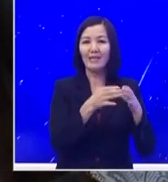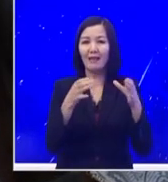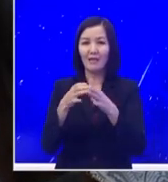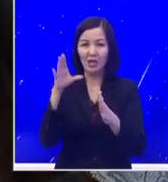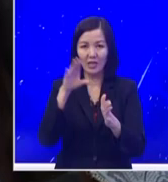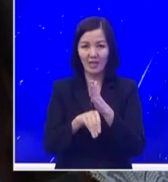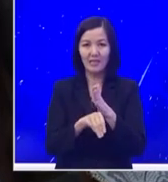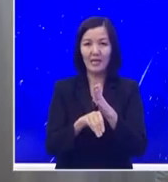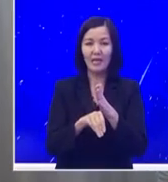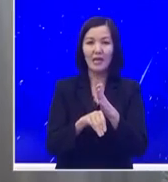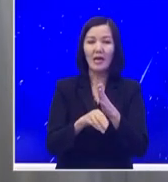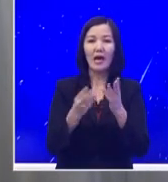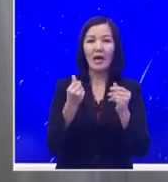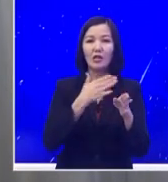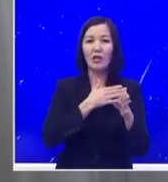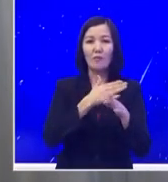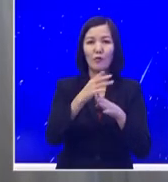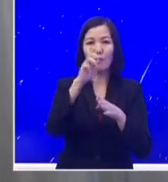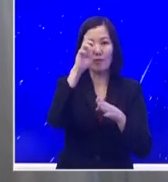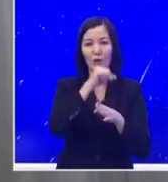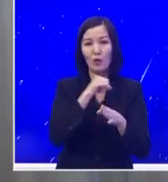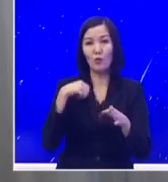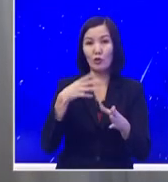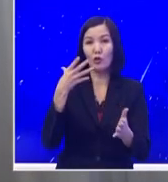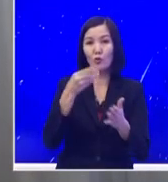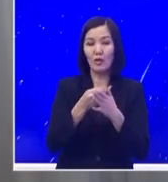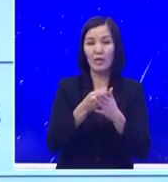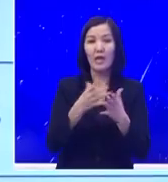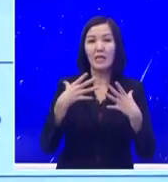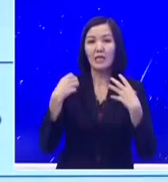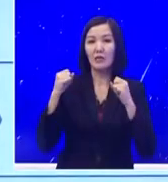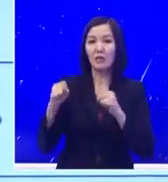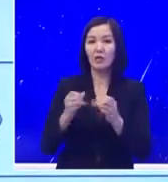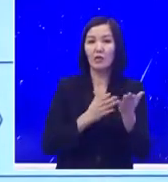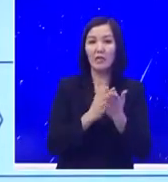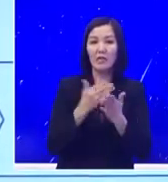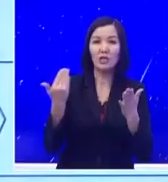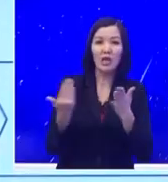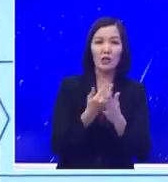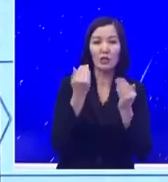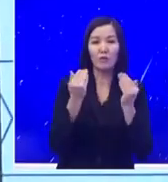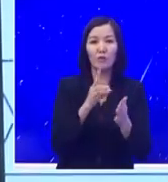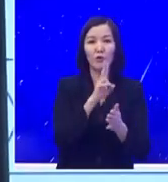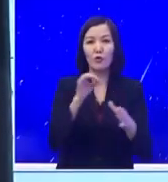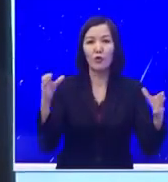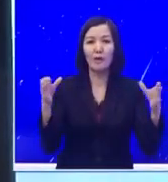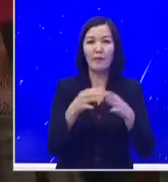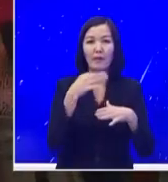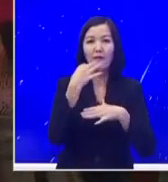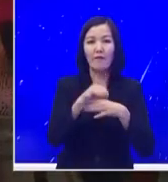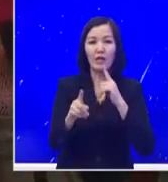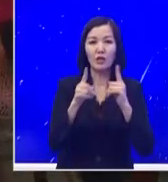15 санатқа жатады. Олардың жарнасын мемлекет өзі төлей. Денсаулық сақтау саласындағы жаңашылдық Нұр Отан